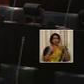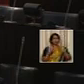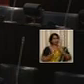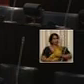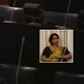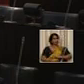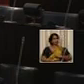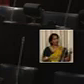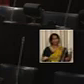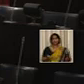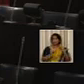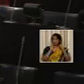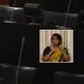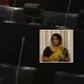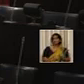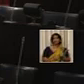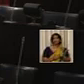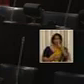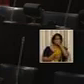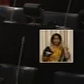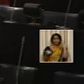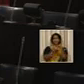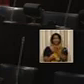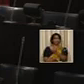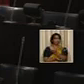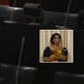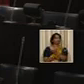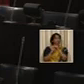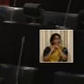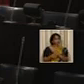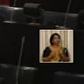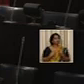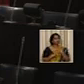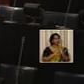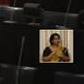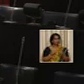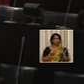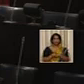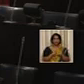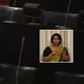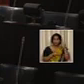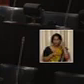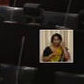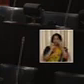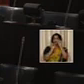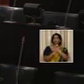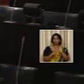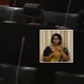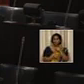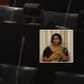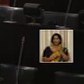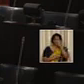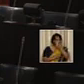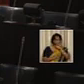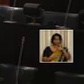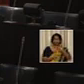කරන සම්පූර්ණ අනීතිකව ඒ රටට ගියපු අය මෙන්න මේක අපි රටක් විදියට කල්පනා කළ මිනිස්සු දැනුවත් කරන්න ඕනේ නීති